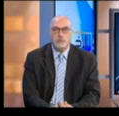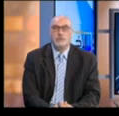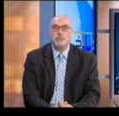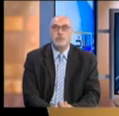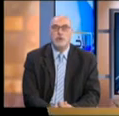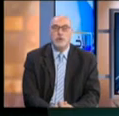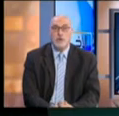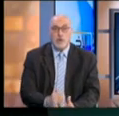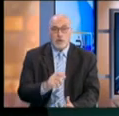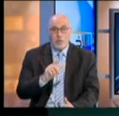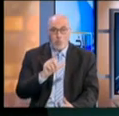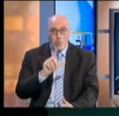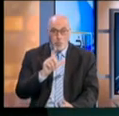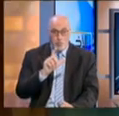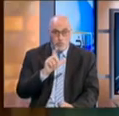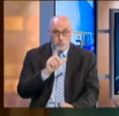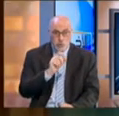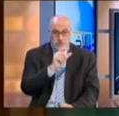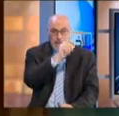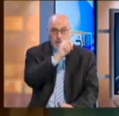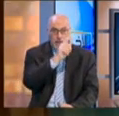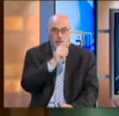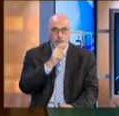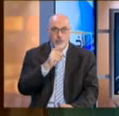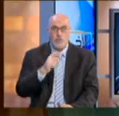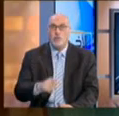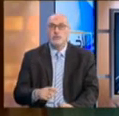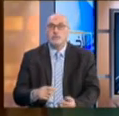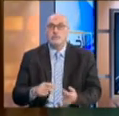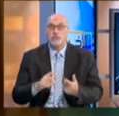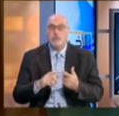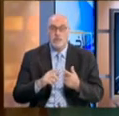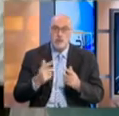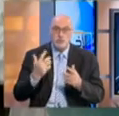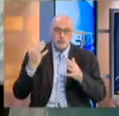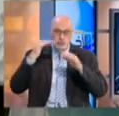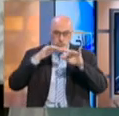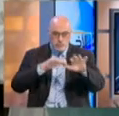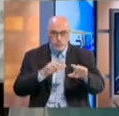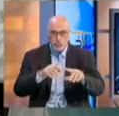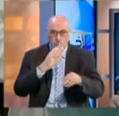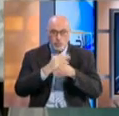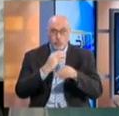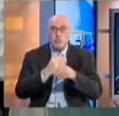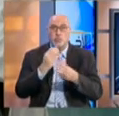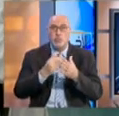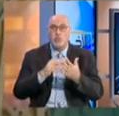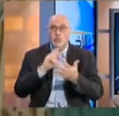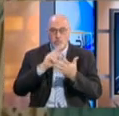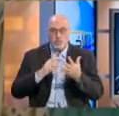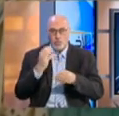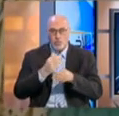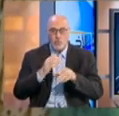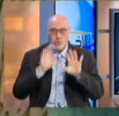بيوت أذن الله أن ترفع ويذكر فيها اسمه يسبح له فيها بالغدو والأصال، هكذا بدا المشهد من